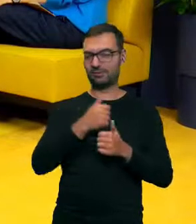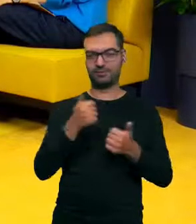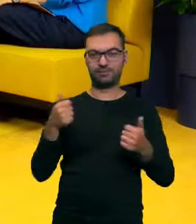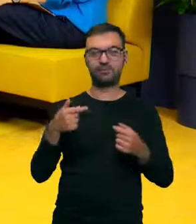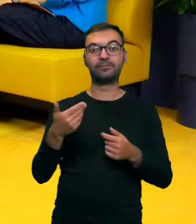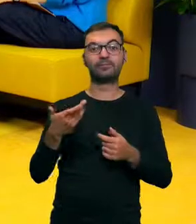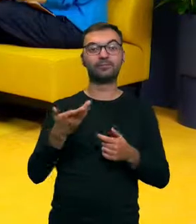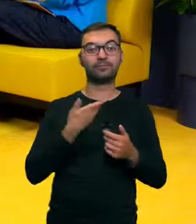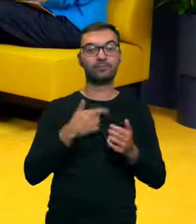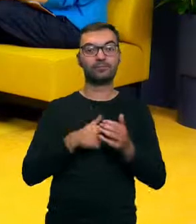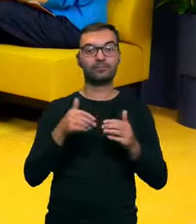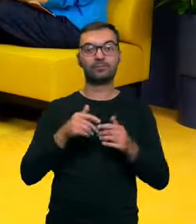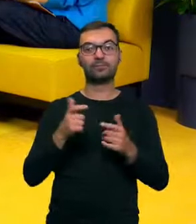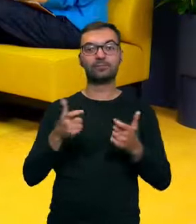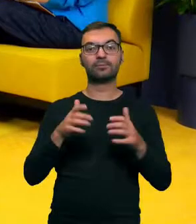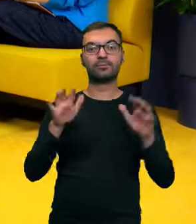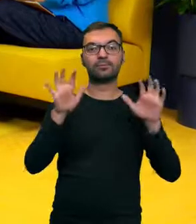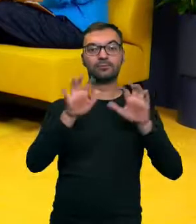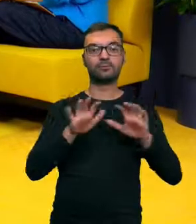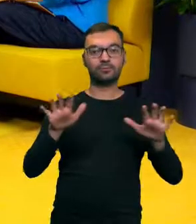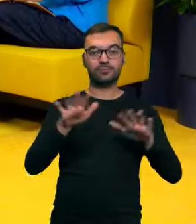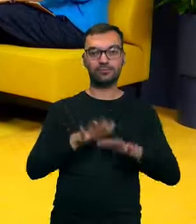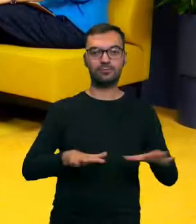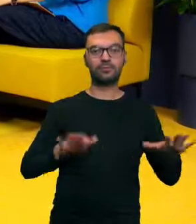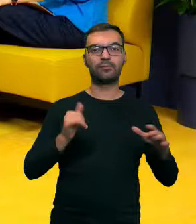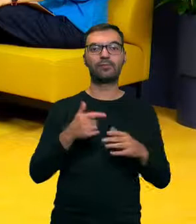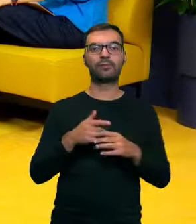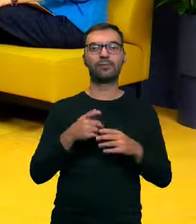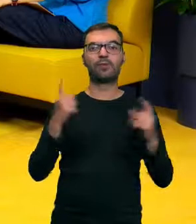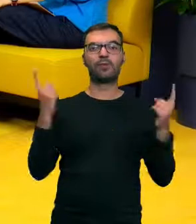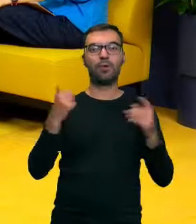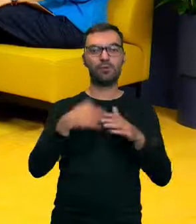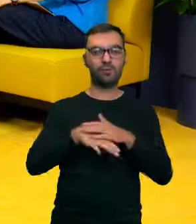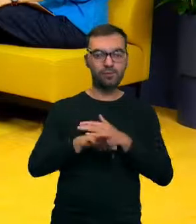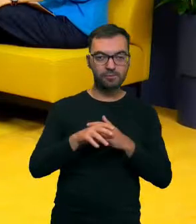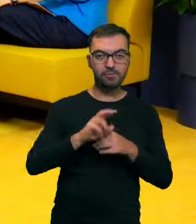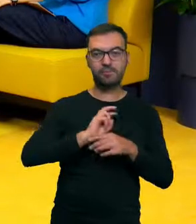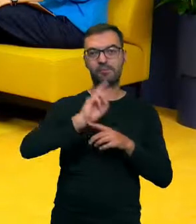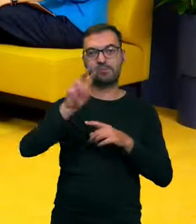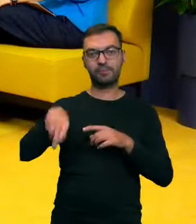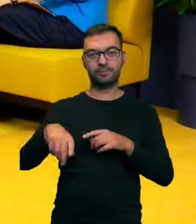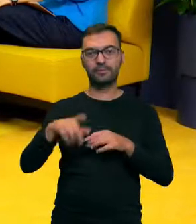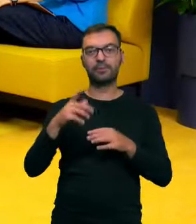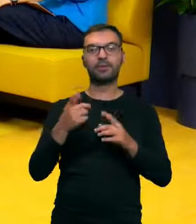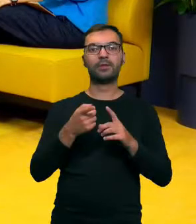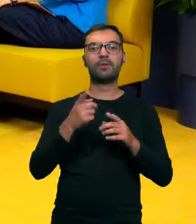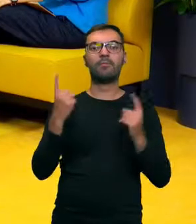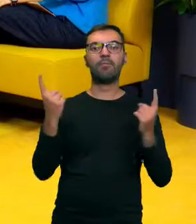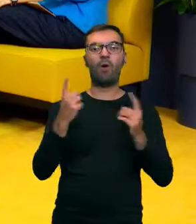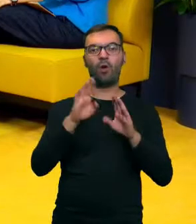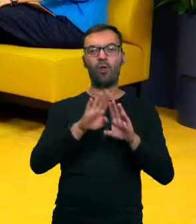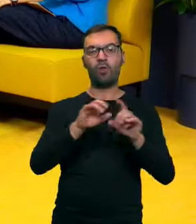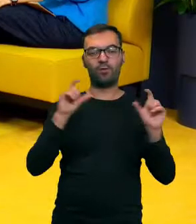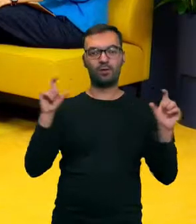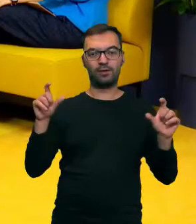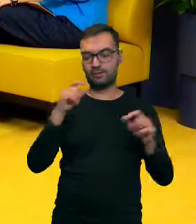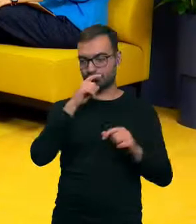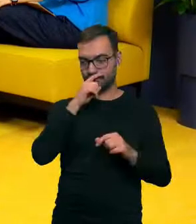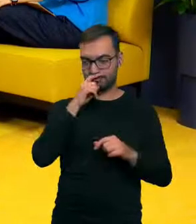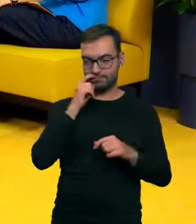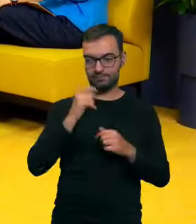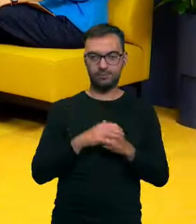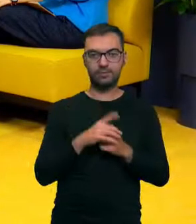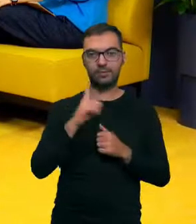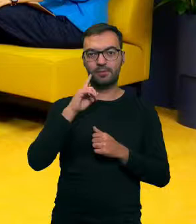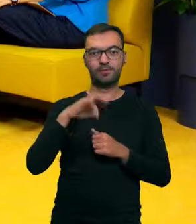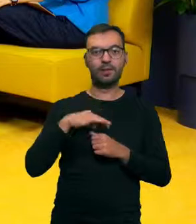na przykład dało nam możliwość zrobienia inscenizacji scen wychodzenia z karetki przed pogotowiem i